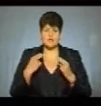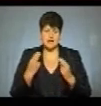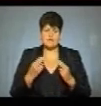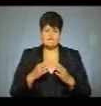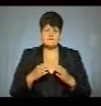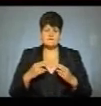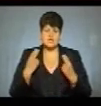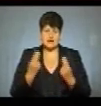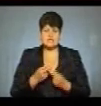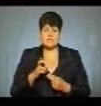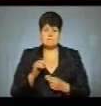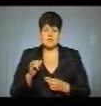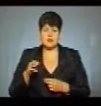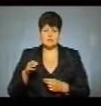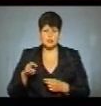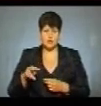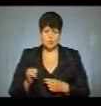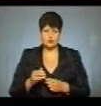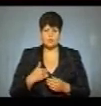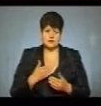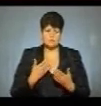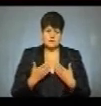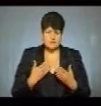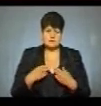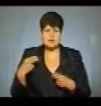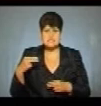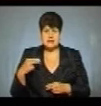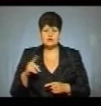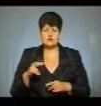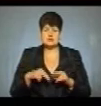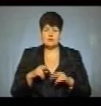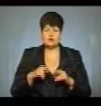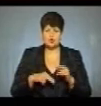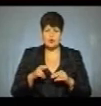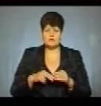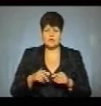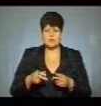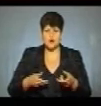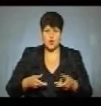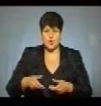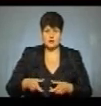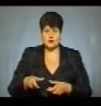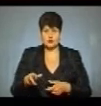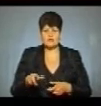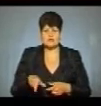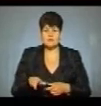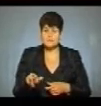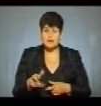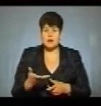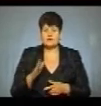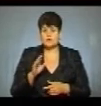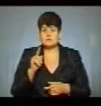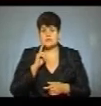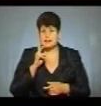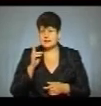області Віктора Щура, біатлоністи хотіли поспілкуватися з президентом щодо забудови лижеролерної траси. Втім, Володимир Зеленський на